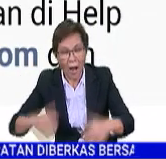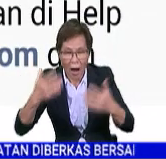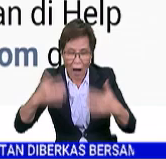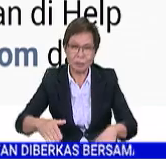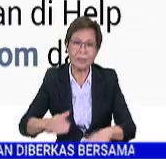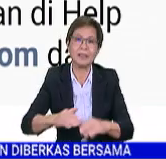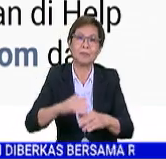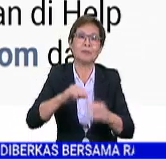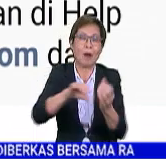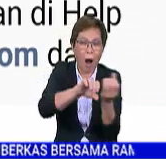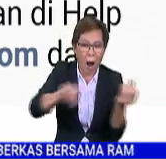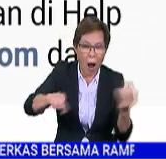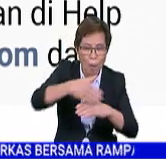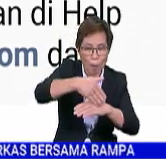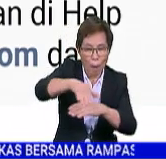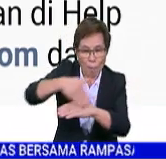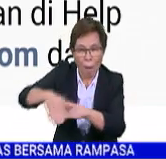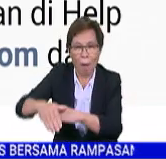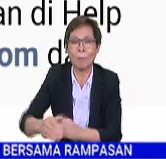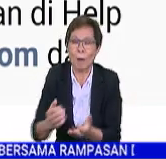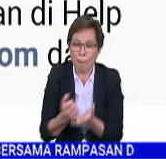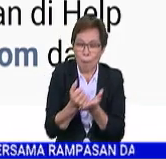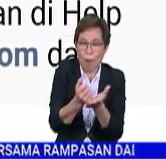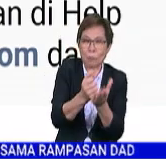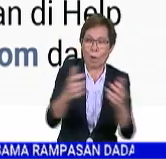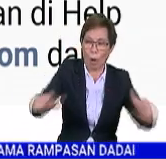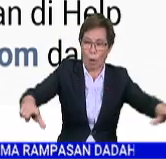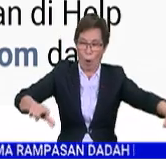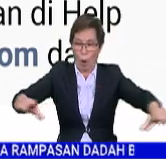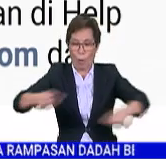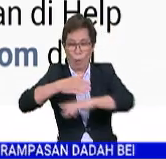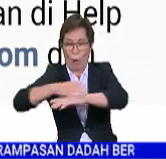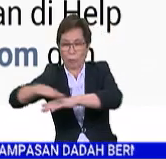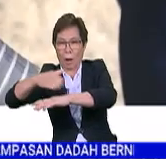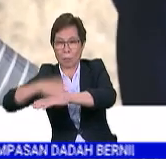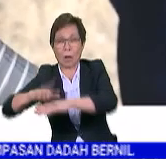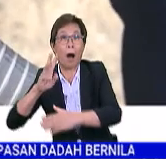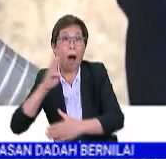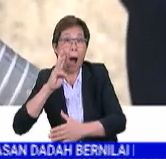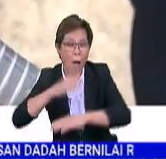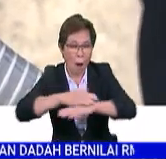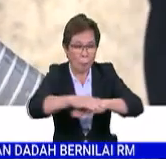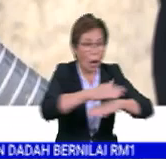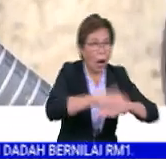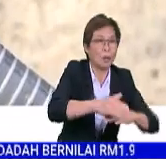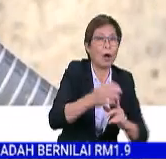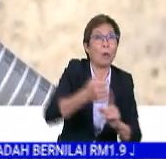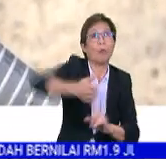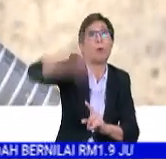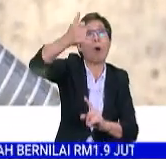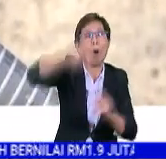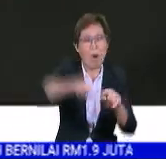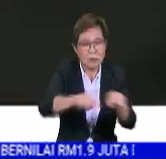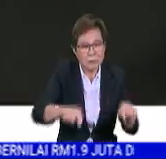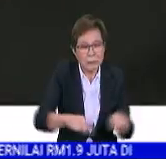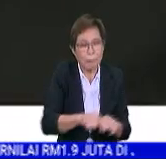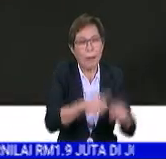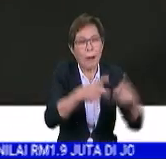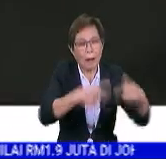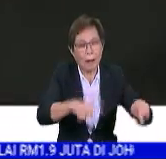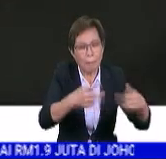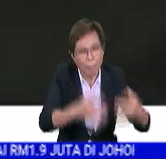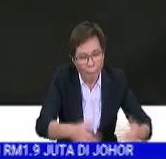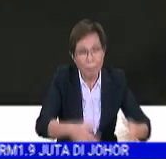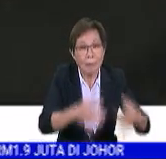berperingkat bantuan Lori tangki akan digerakkan Ke kawasan terjejas dengan keutamaan diberi kepada premis critical